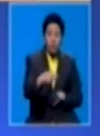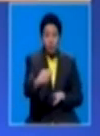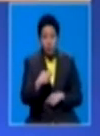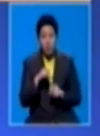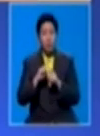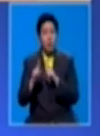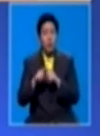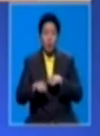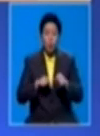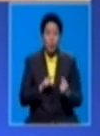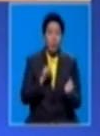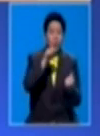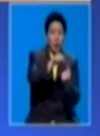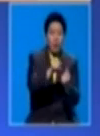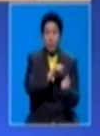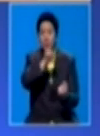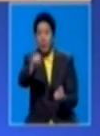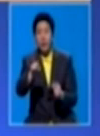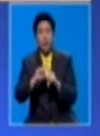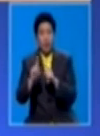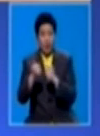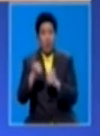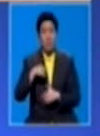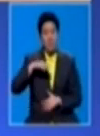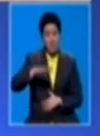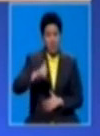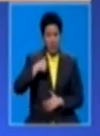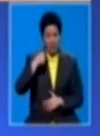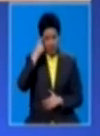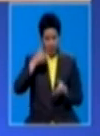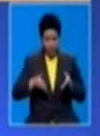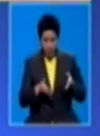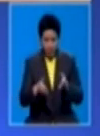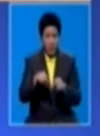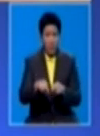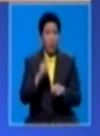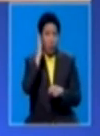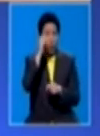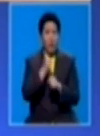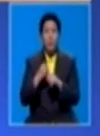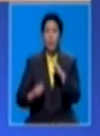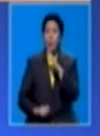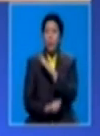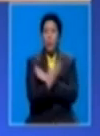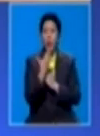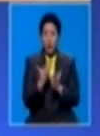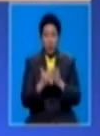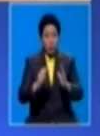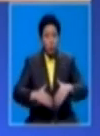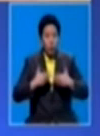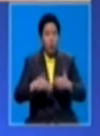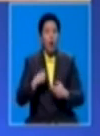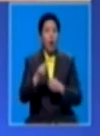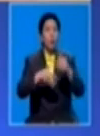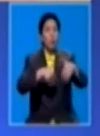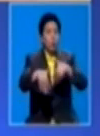งประชาชนในเขตเมืองนอกจากนั้นผมอยากให้เส้นทางจักรยานนี้นำไปสู่การสร้างโอกาสและรายได้ให้แก่ชุม